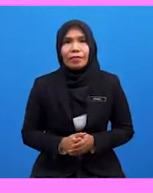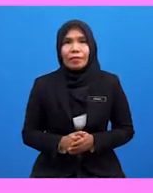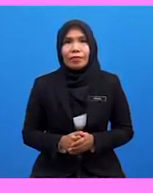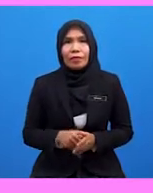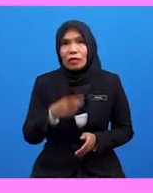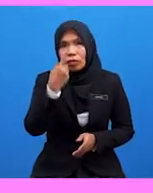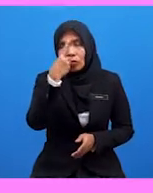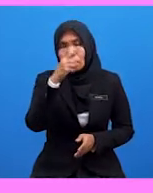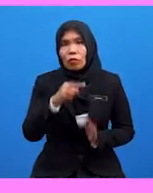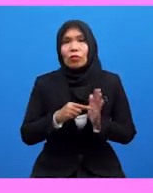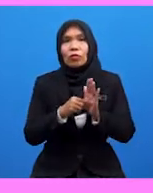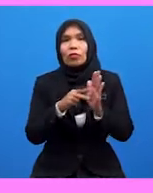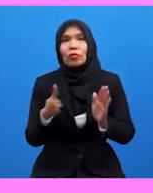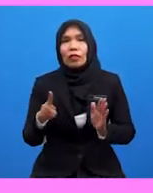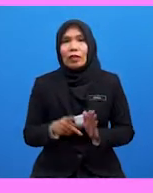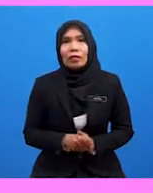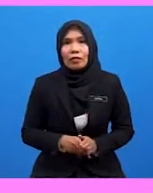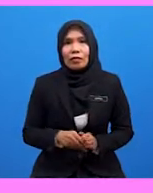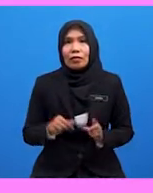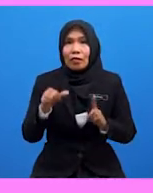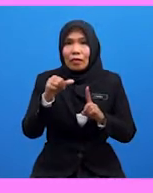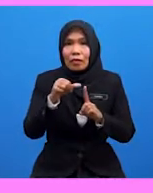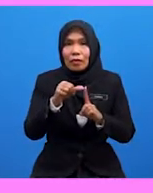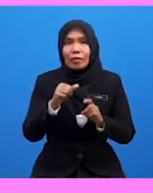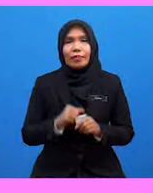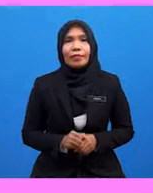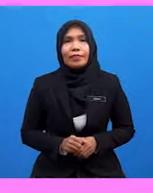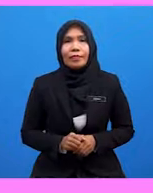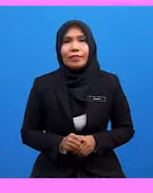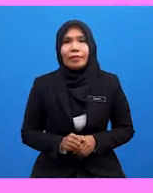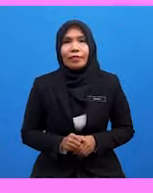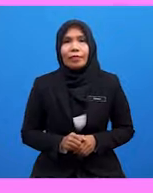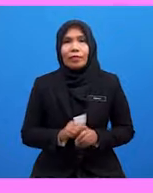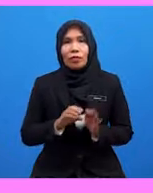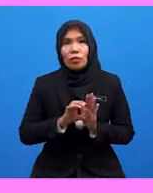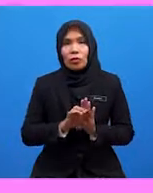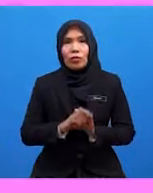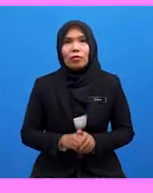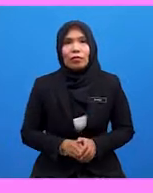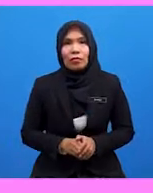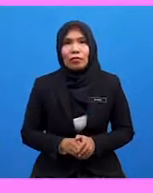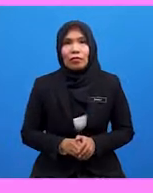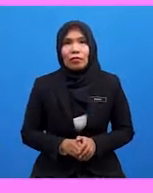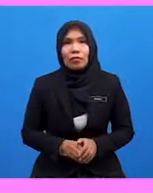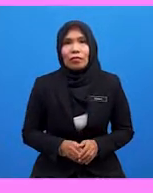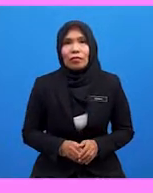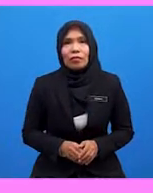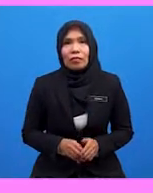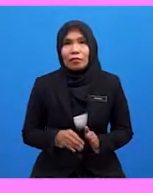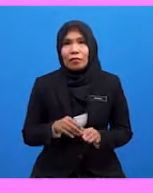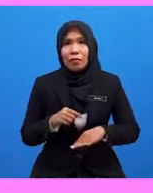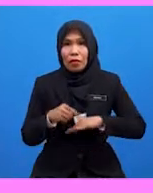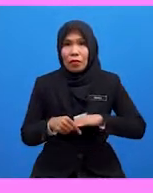adalah untuk menunjukkan ciri arah, hala atau jurusan. Contoh, atas, bawah,